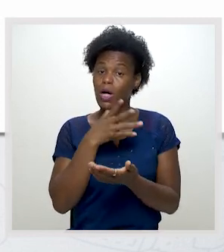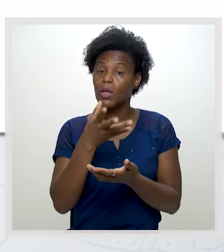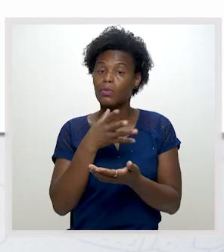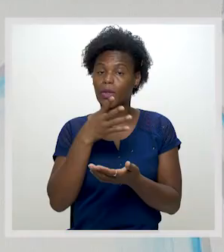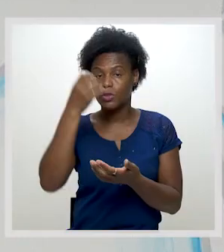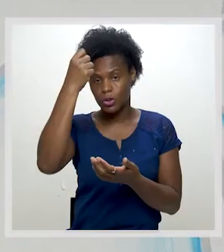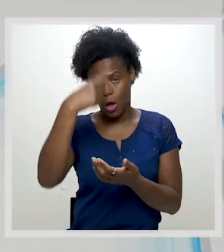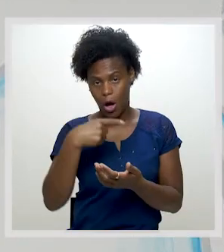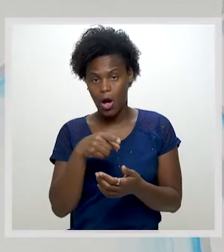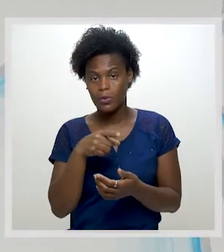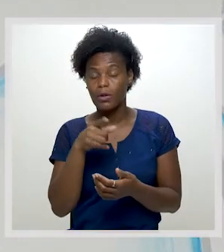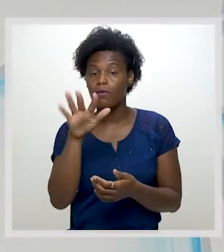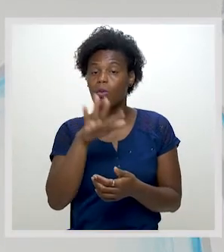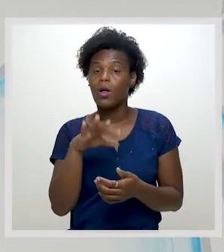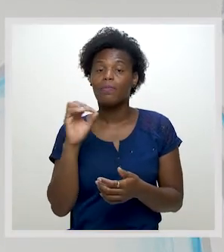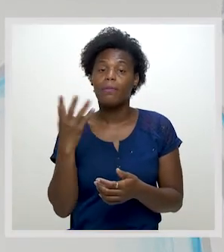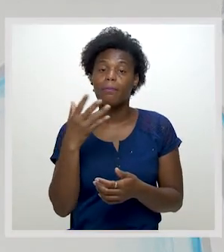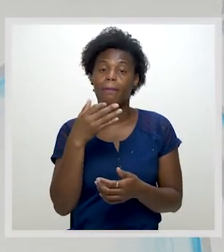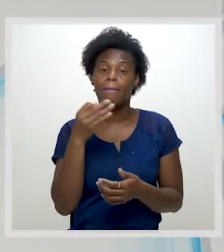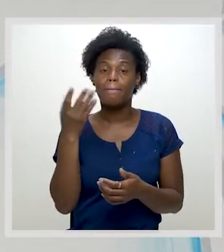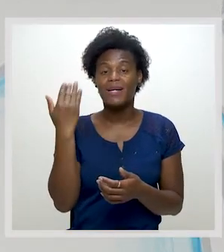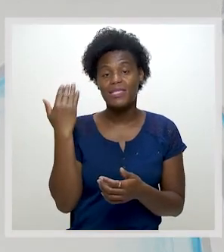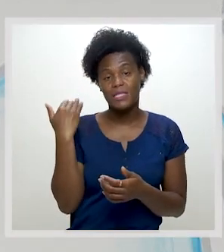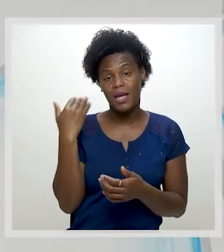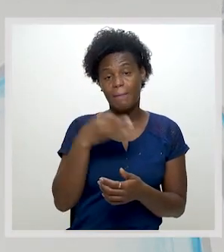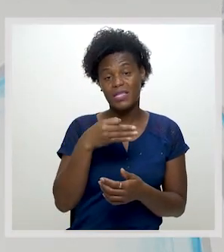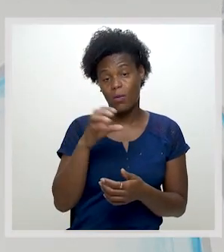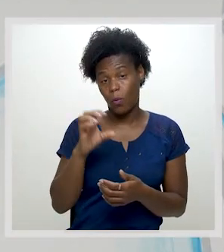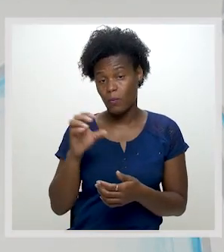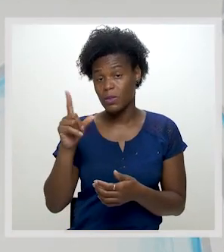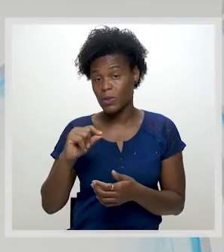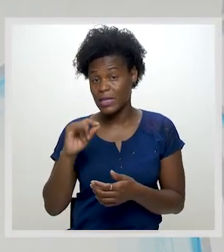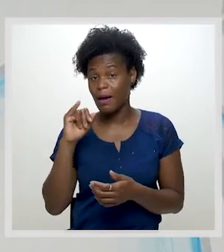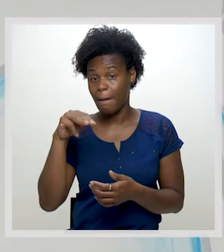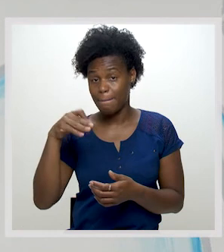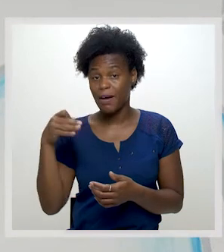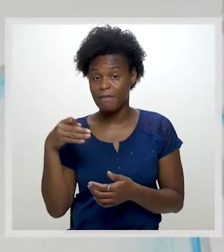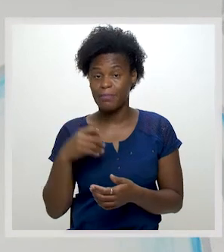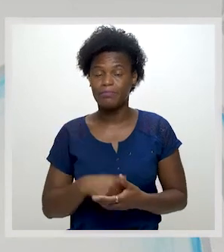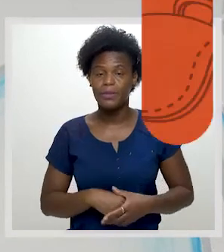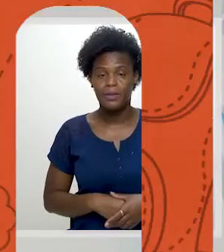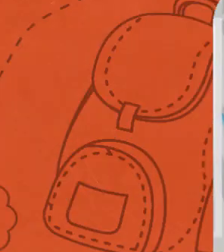tu vas utiliser les temps du passé, notamment le passé composé et l'imparfait.